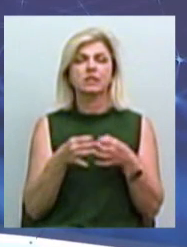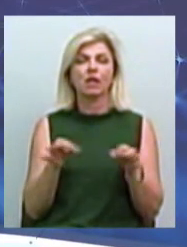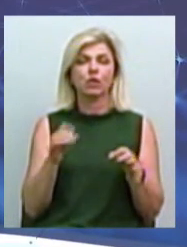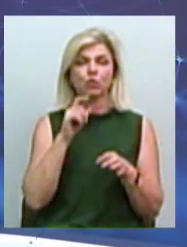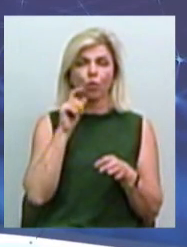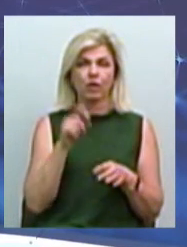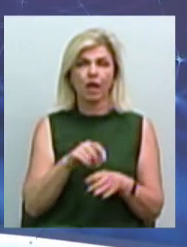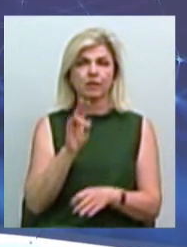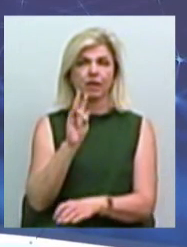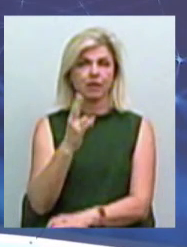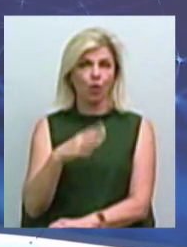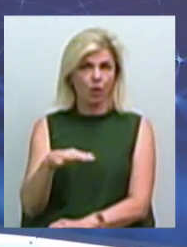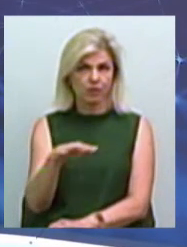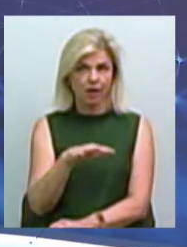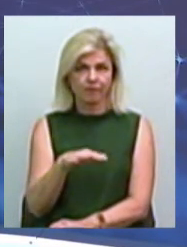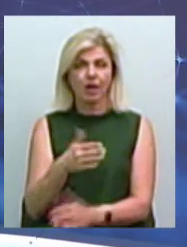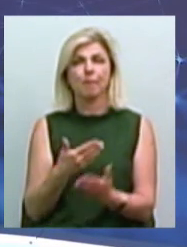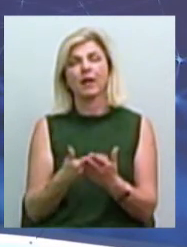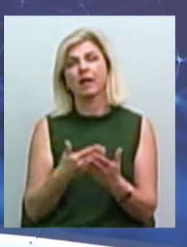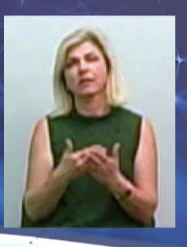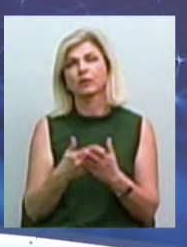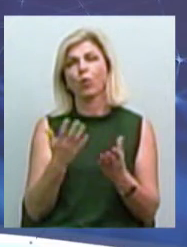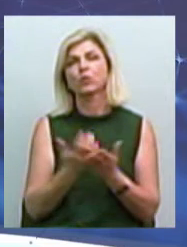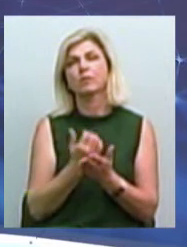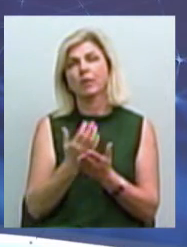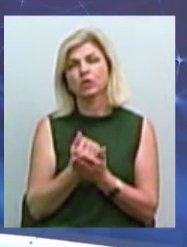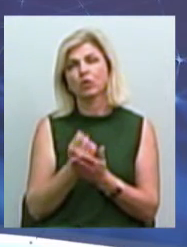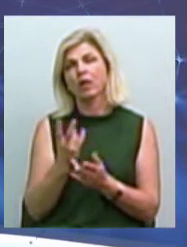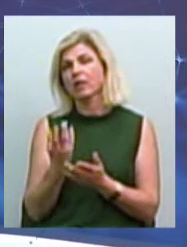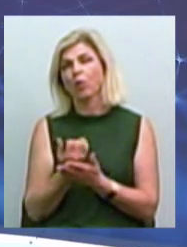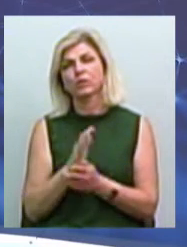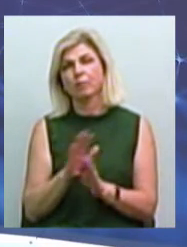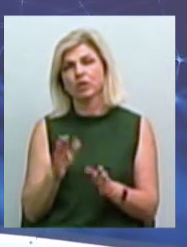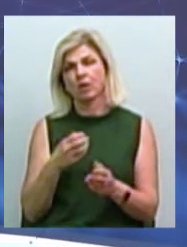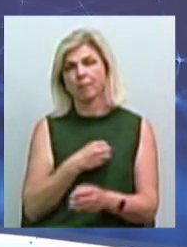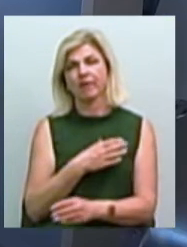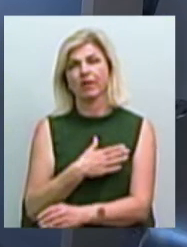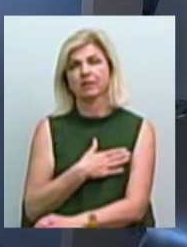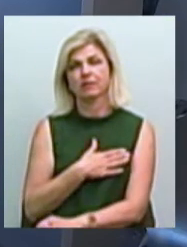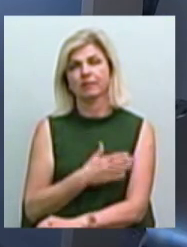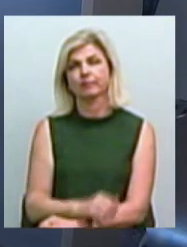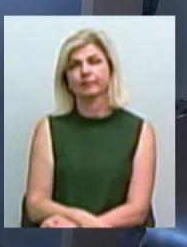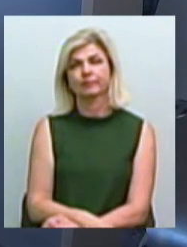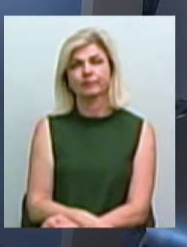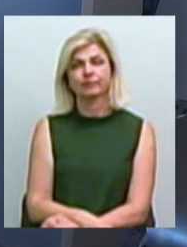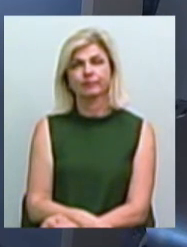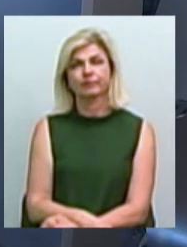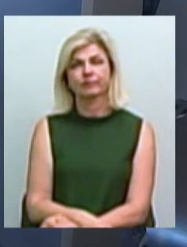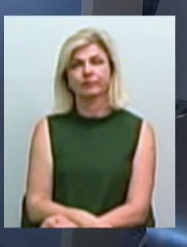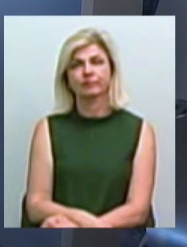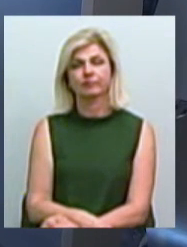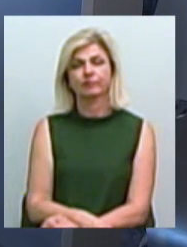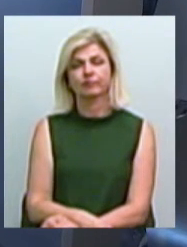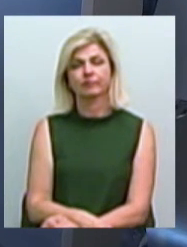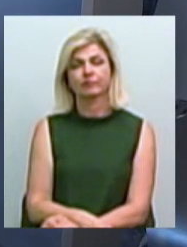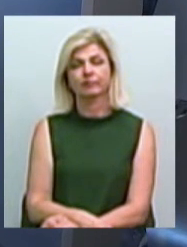Миколаєві, приклади успішної і неуспішної приватизації, ну, хоча посудобудівних заводів, це, мабуть, перше, що складає